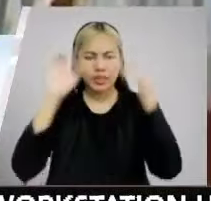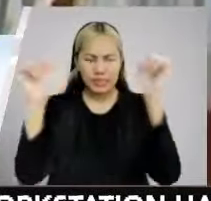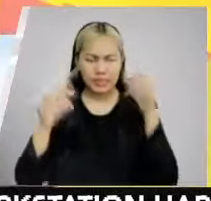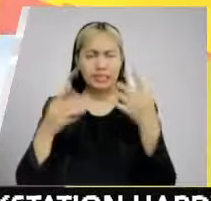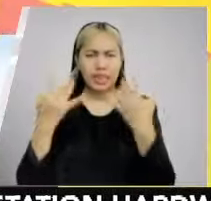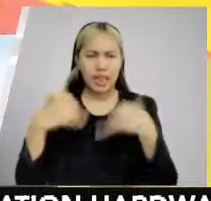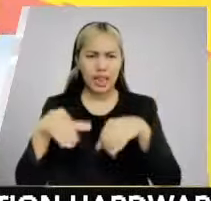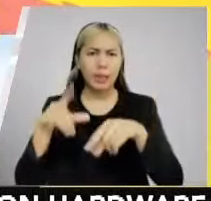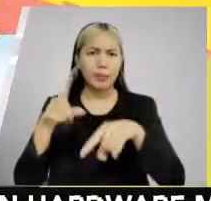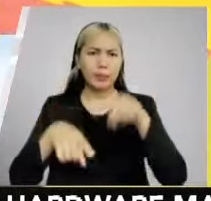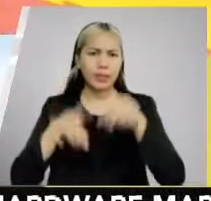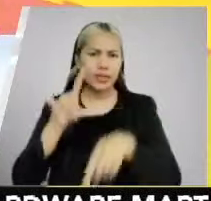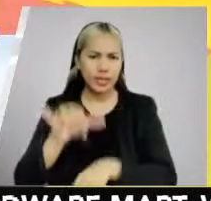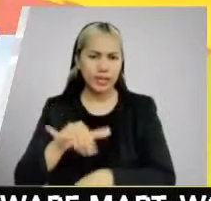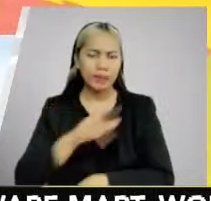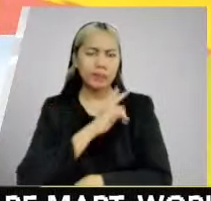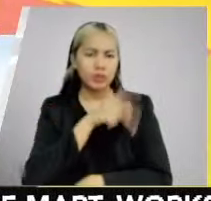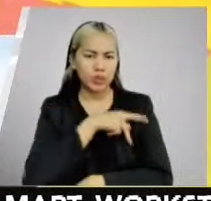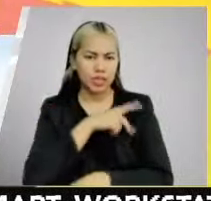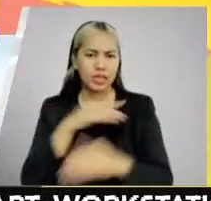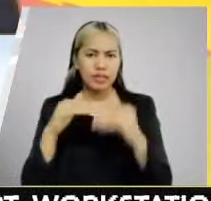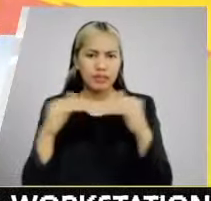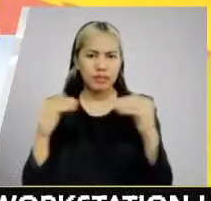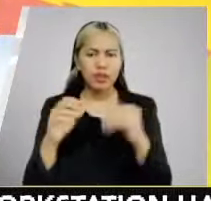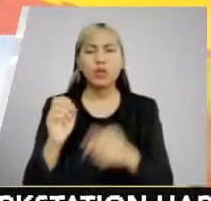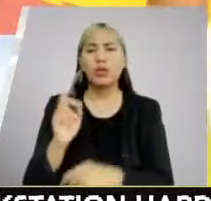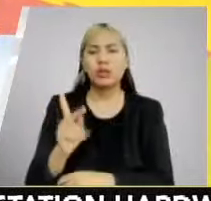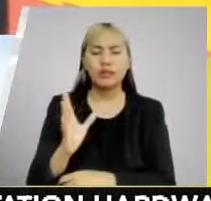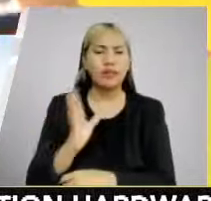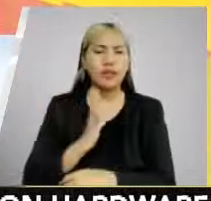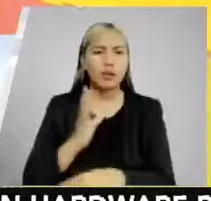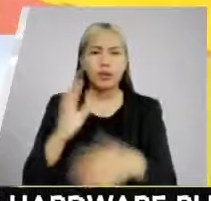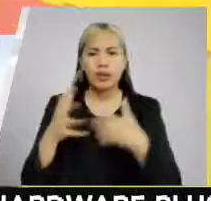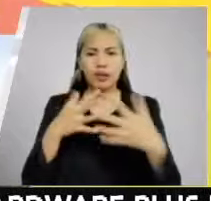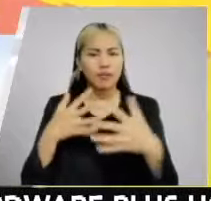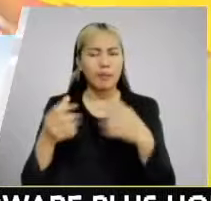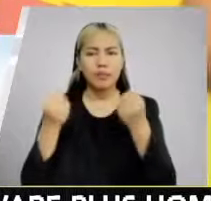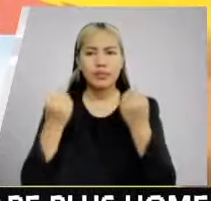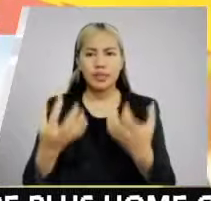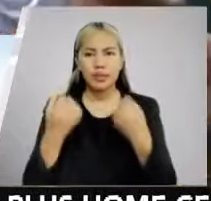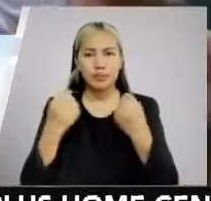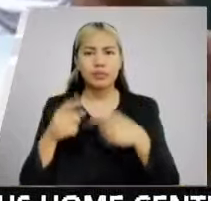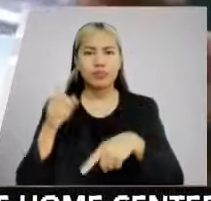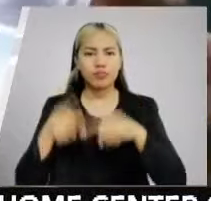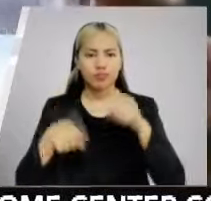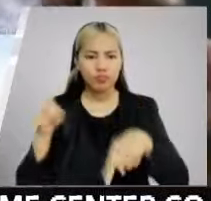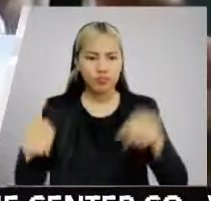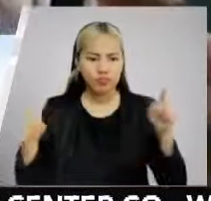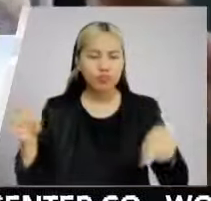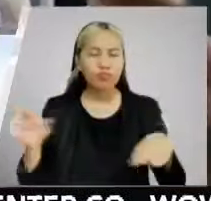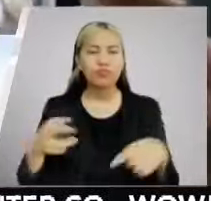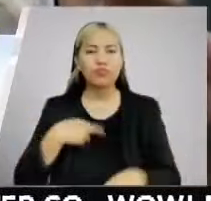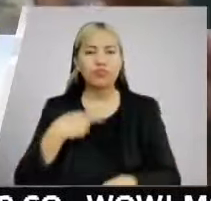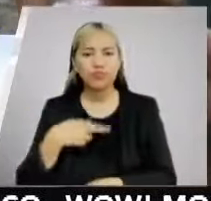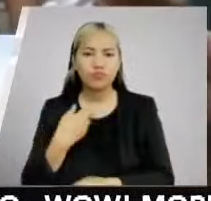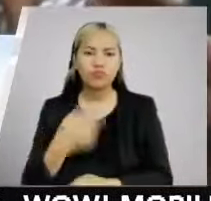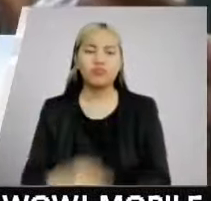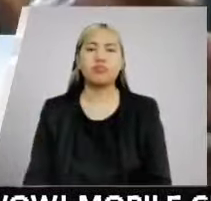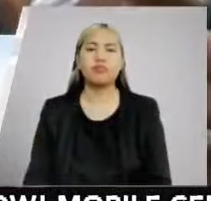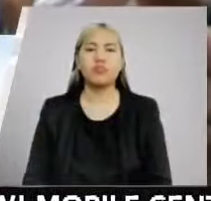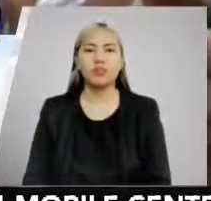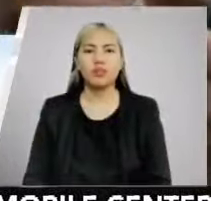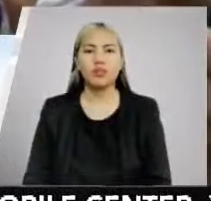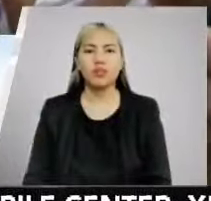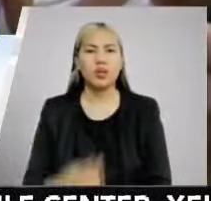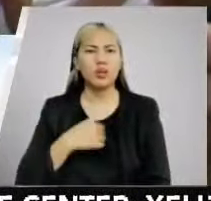personal level. Maayos naman daw siya sa kabila ng samot-saring reaksyon sa kanyang pag-alis sa gabinete. Hindi ko na kinonsider yung